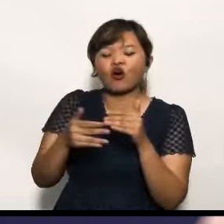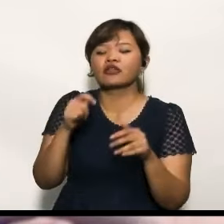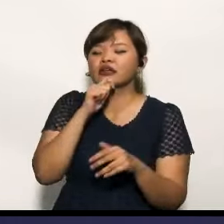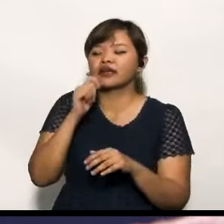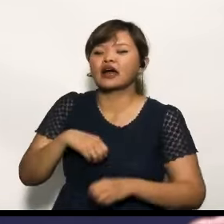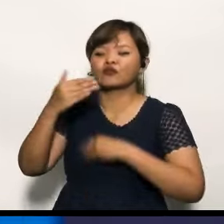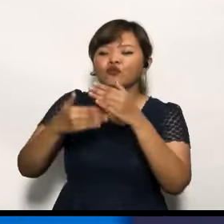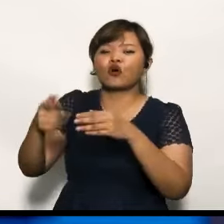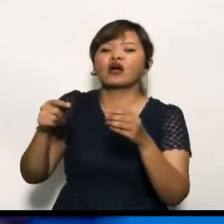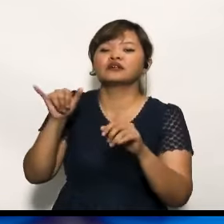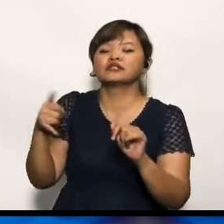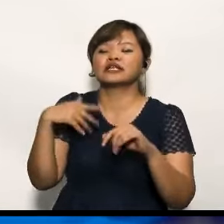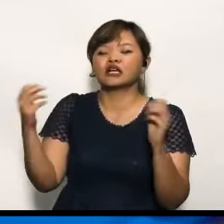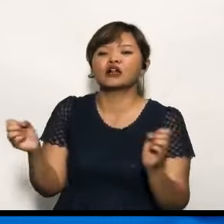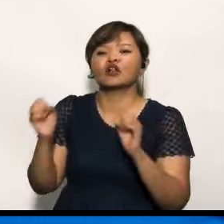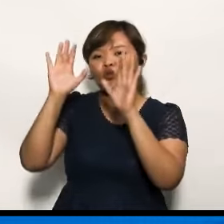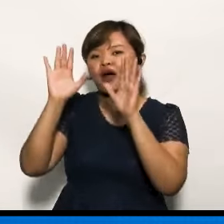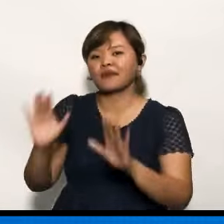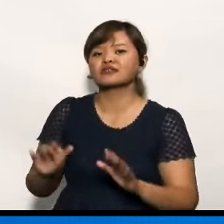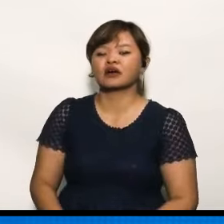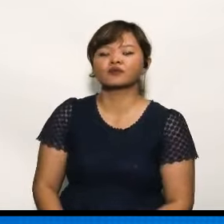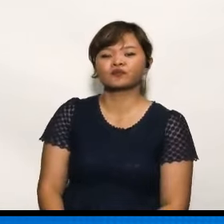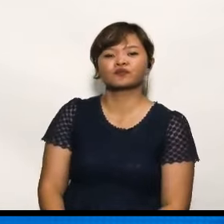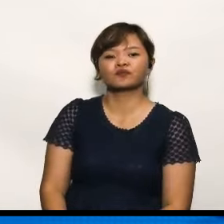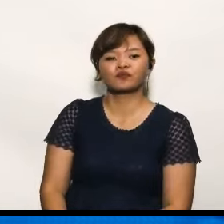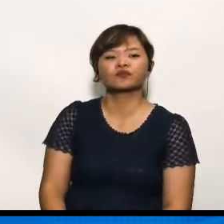Saya pernah sabet piak-piak anak saya pantatnya.